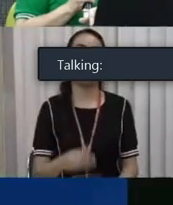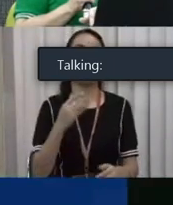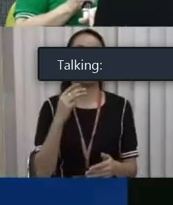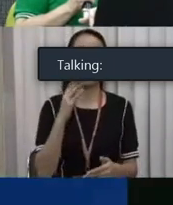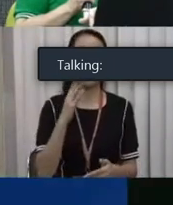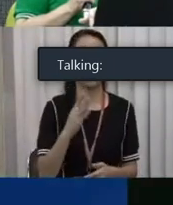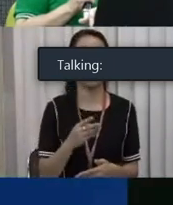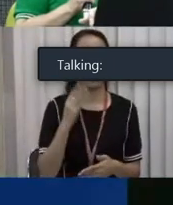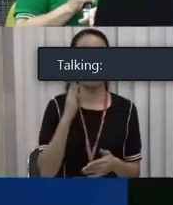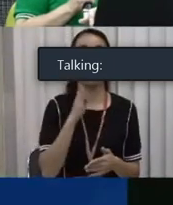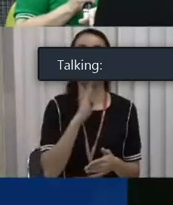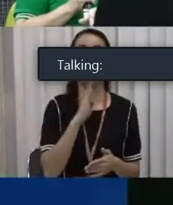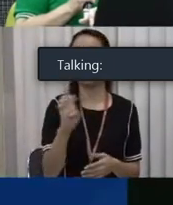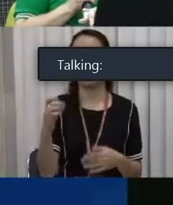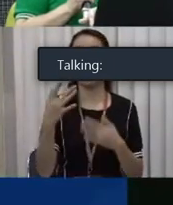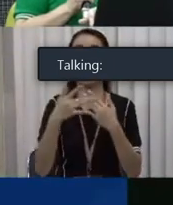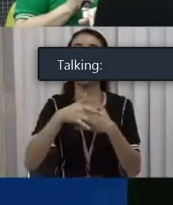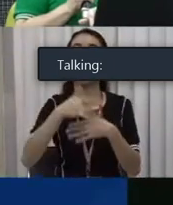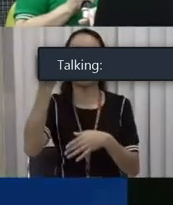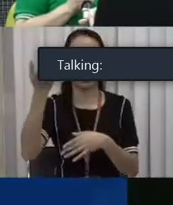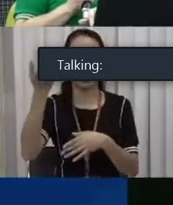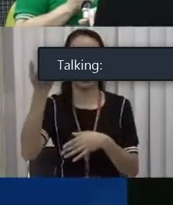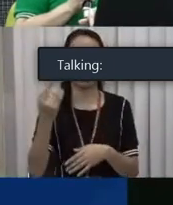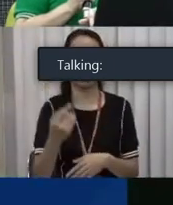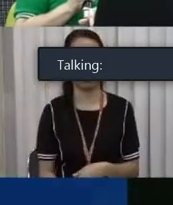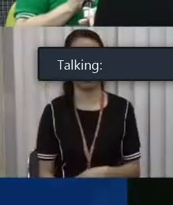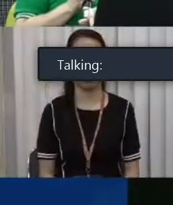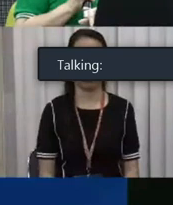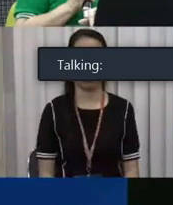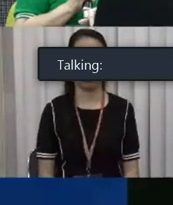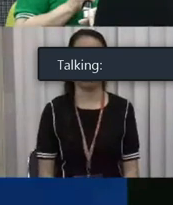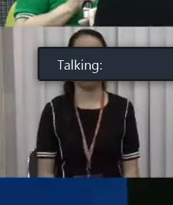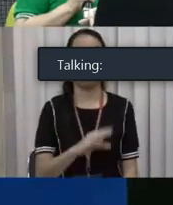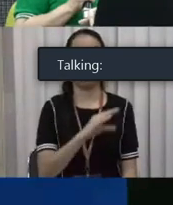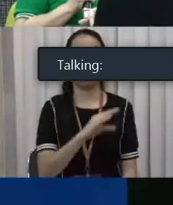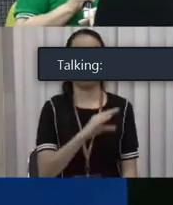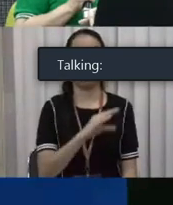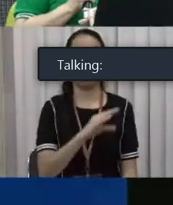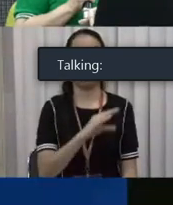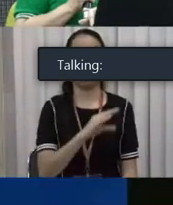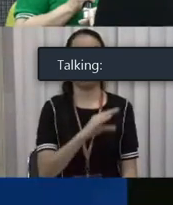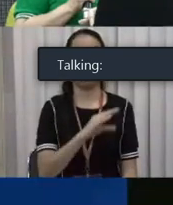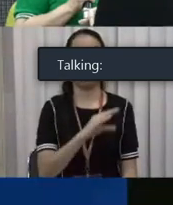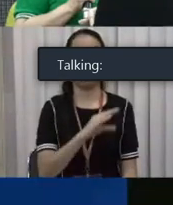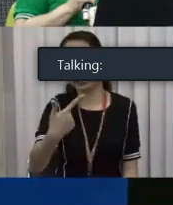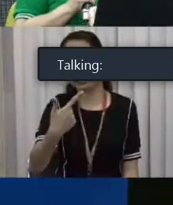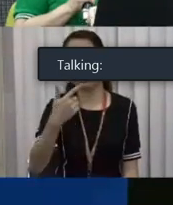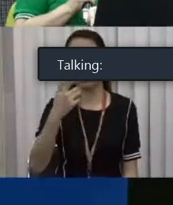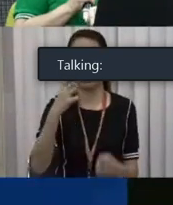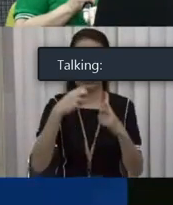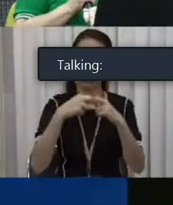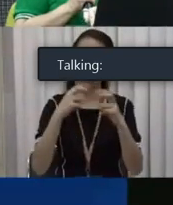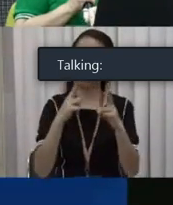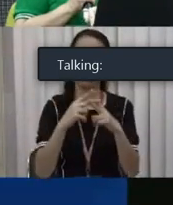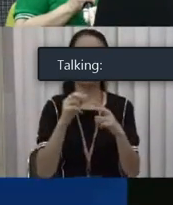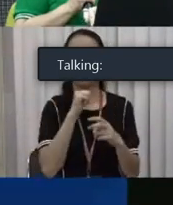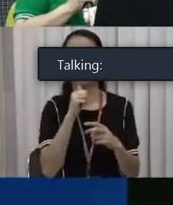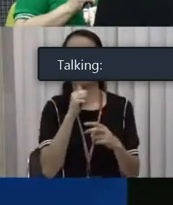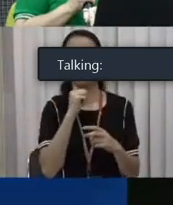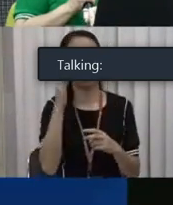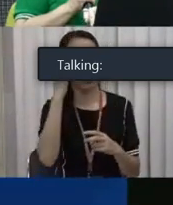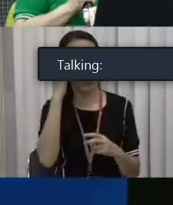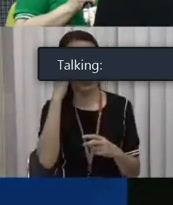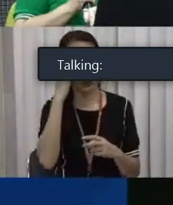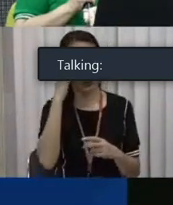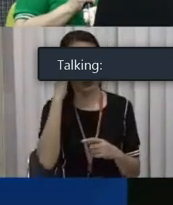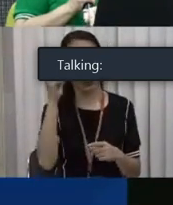interview, naka-prepare na ka sa imong self, tuan na ka sa area. Be polite. Bisag kinsay imong matagbuan,